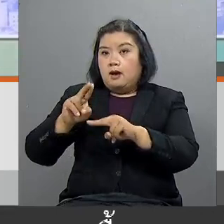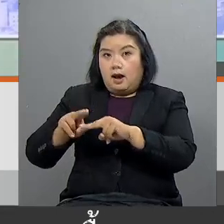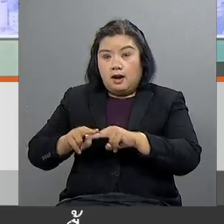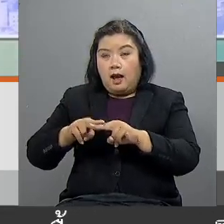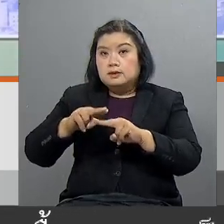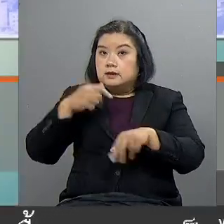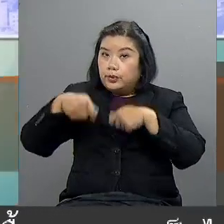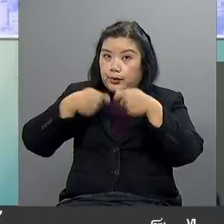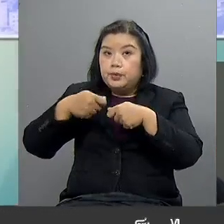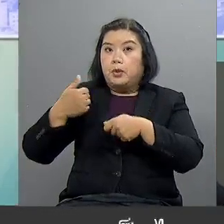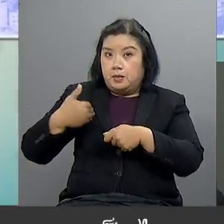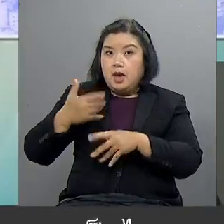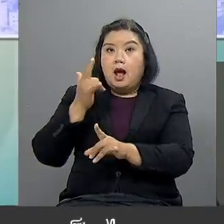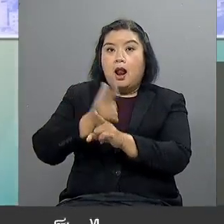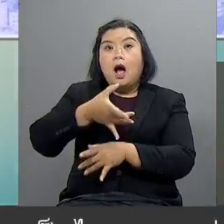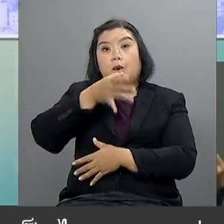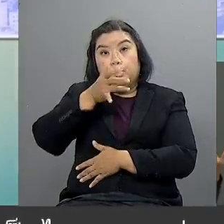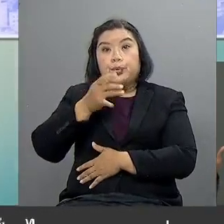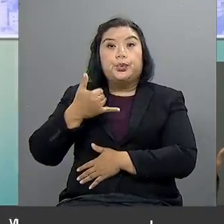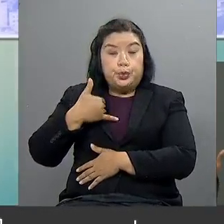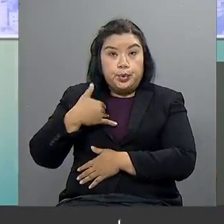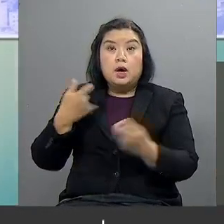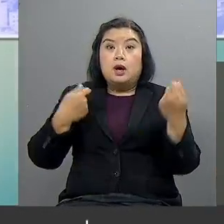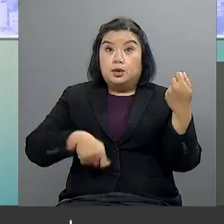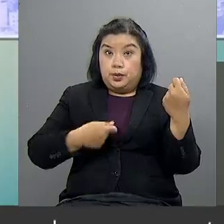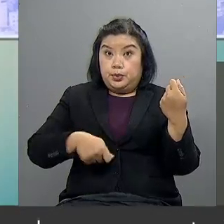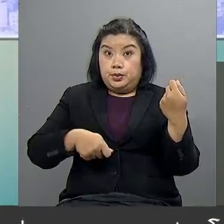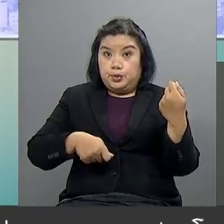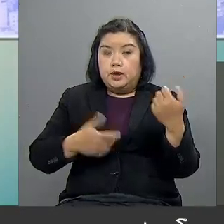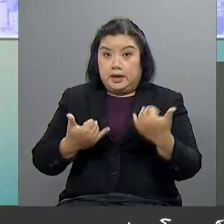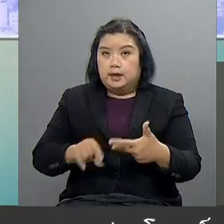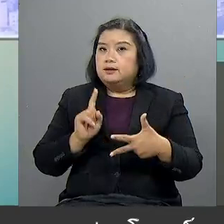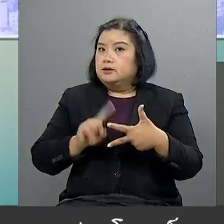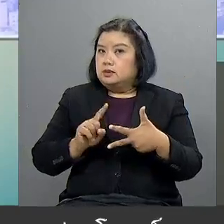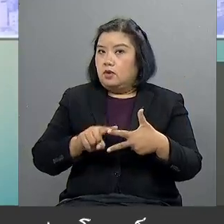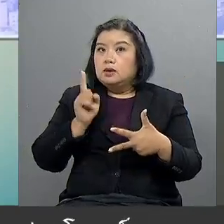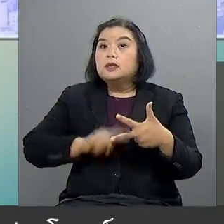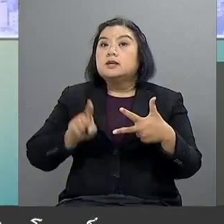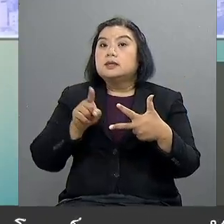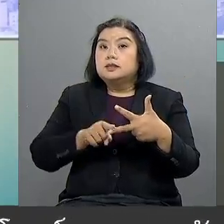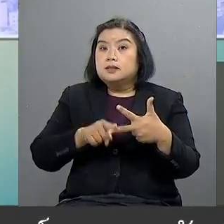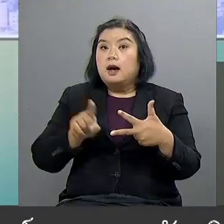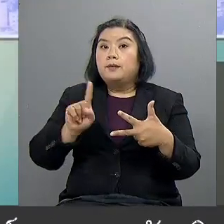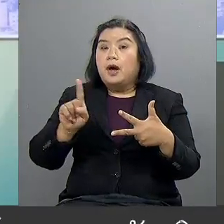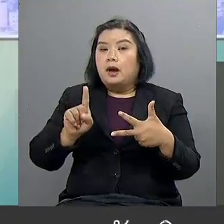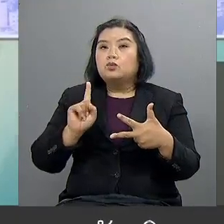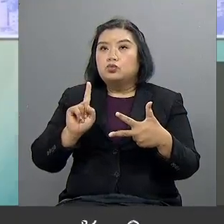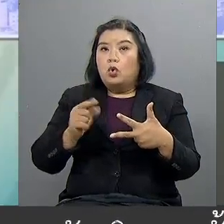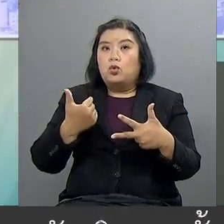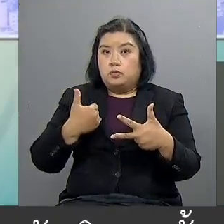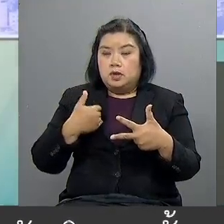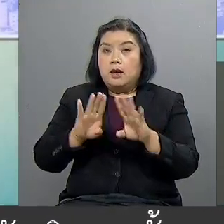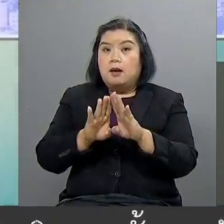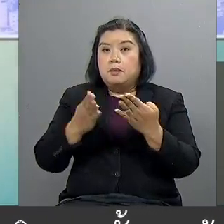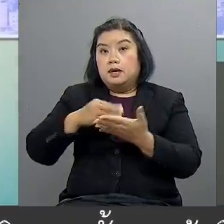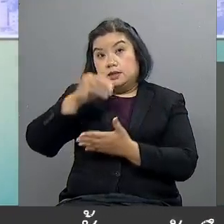ในร้านและการละเล่นดนตรีสดนะครับวันนี้เลือกที่ 2และเรื่องที่ 3ก็คือเรื่องของการเปิดการเตรียมการเปิดทำ